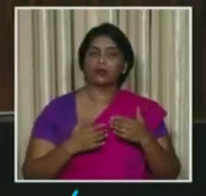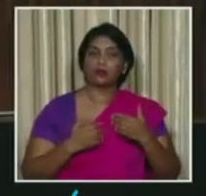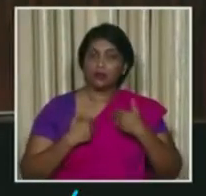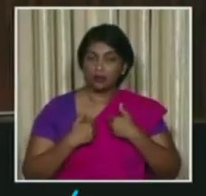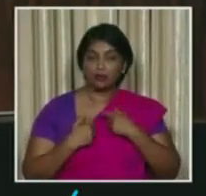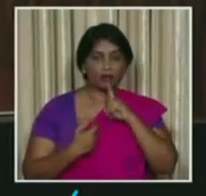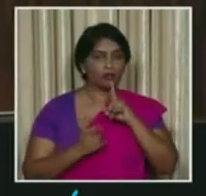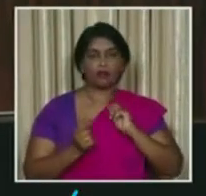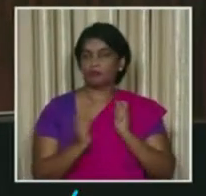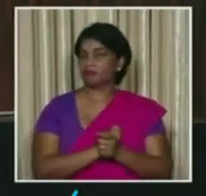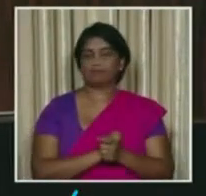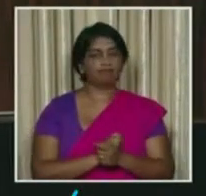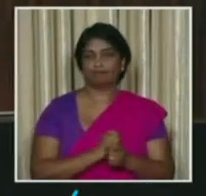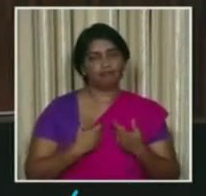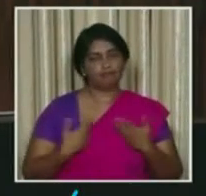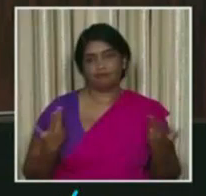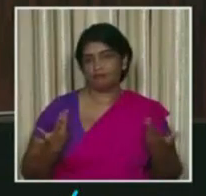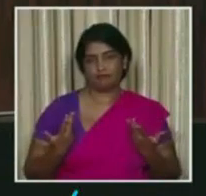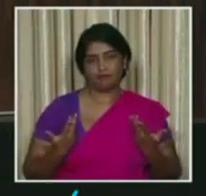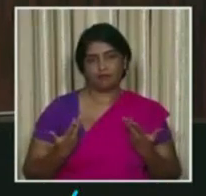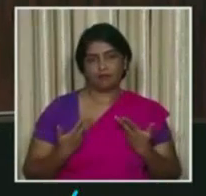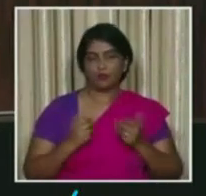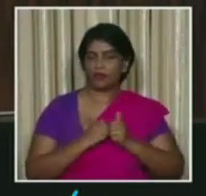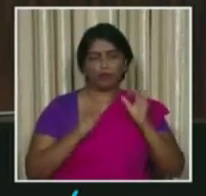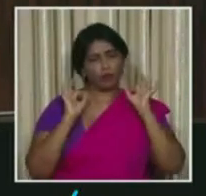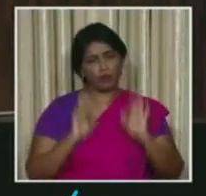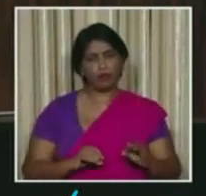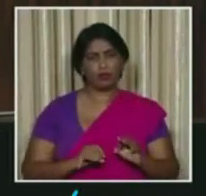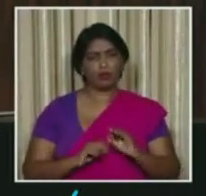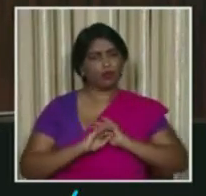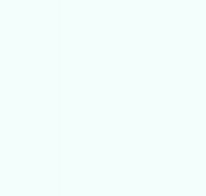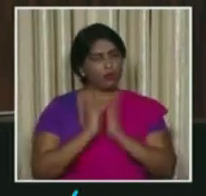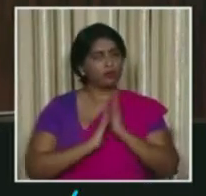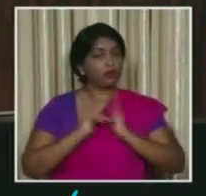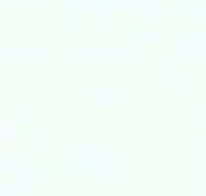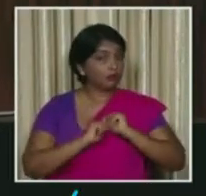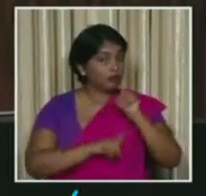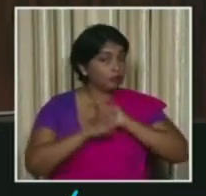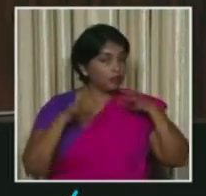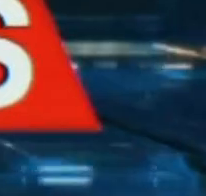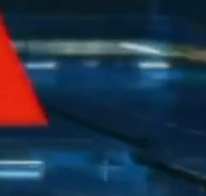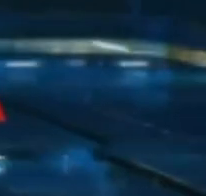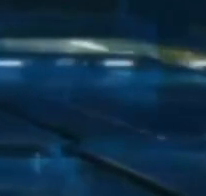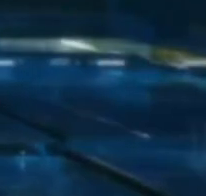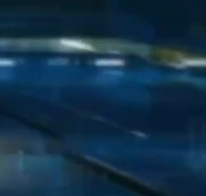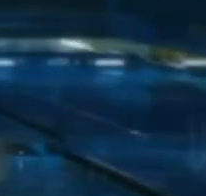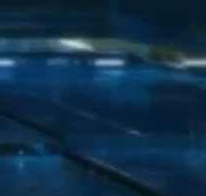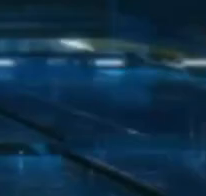Mage tirne medesakri matamata avasthawak ne. Egana karanna awashya ne. Mokada nisi sielu piyawara aragena tamai me thindu gatte.